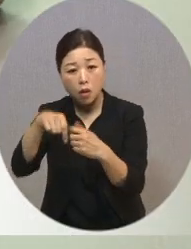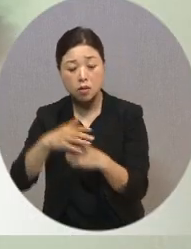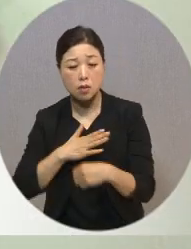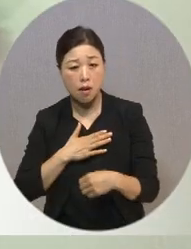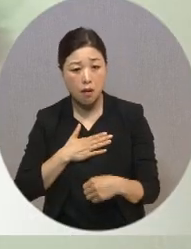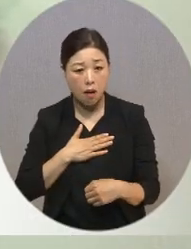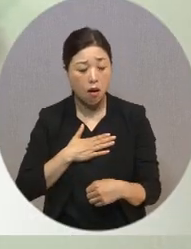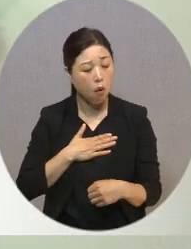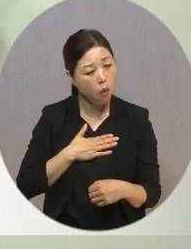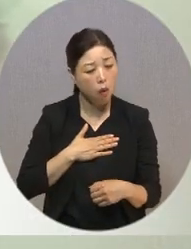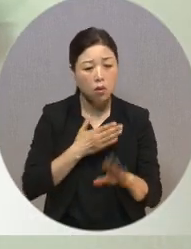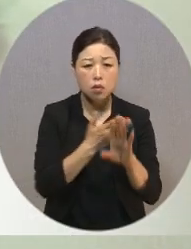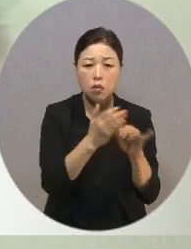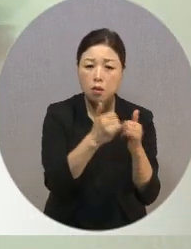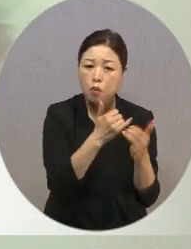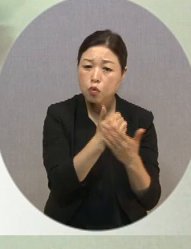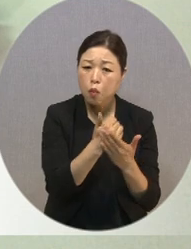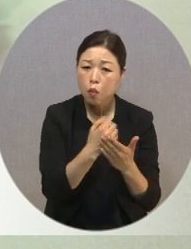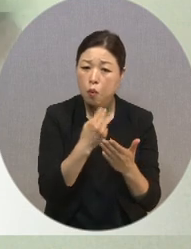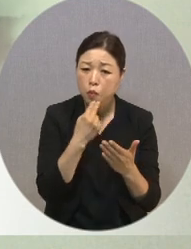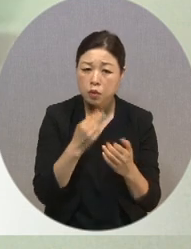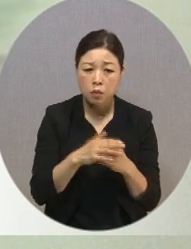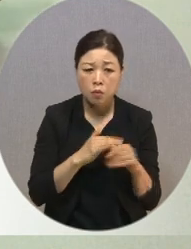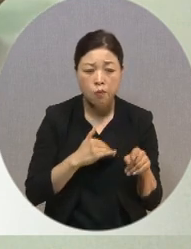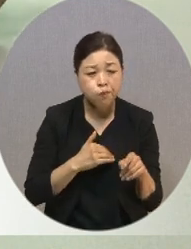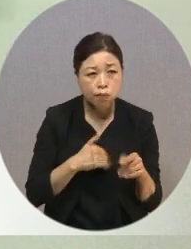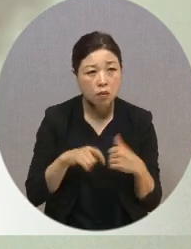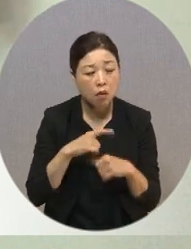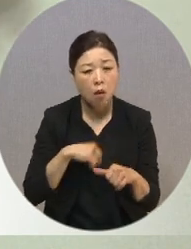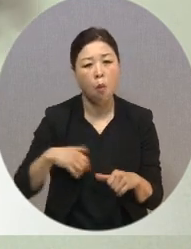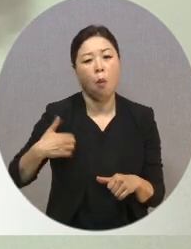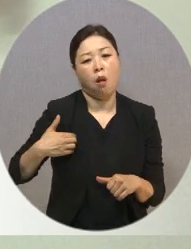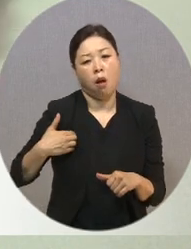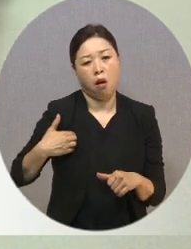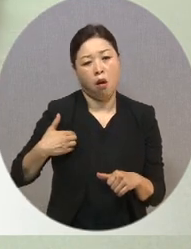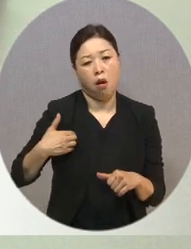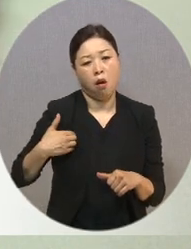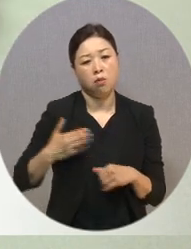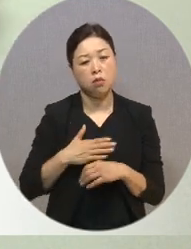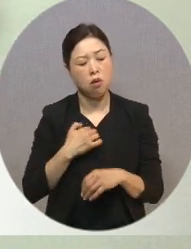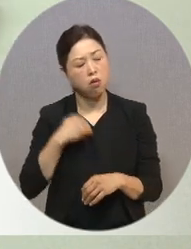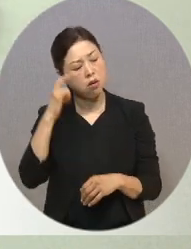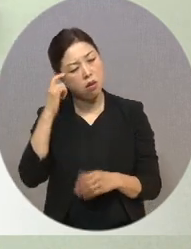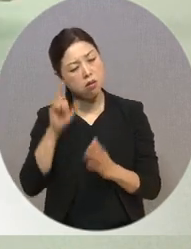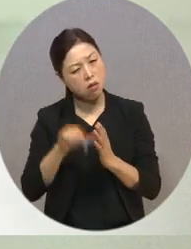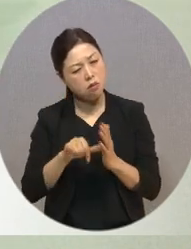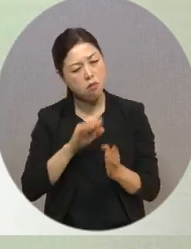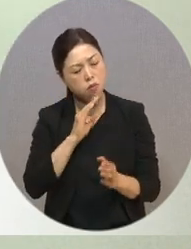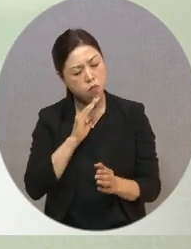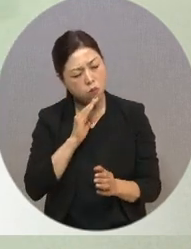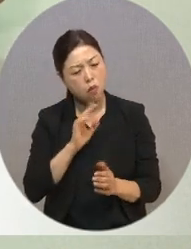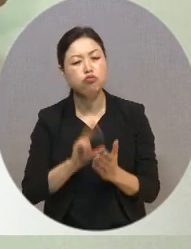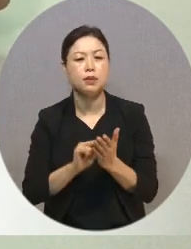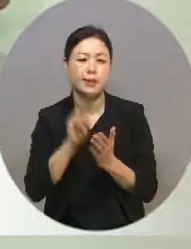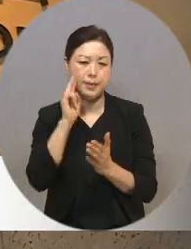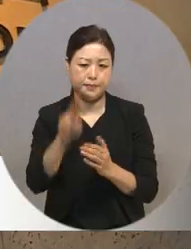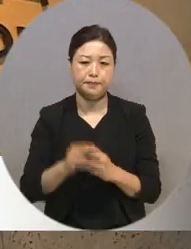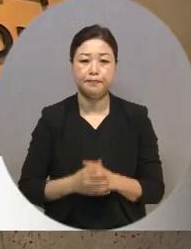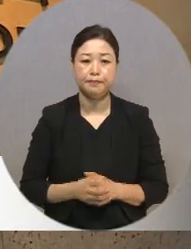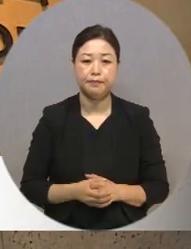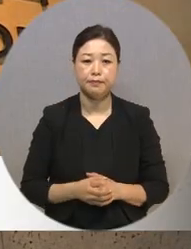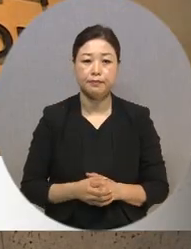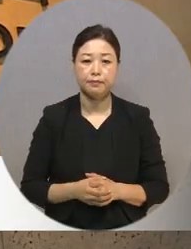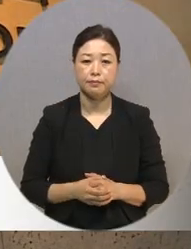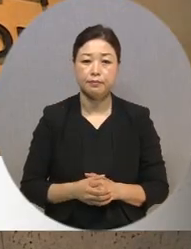스스로 어 누군가의 도움 없이는 알기가 쉽지 않다는게 제가 생각했을 땐 가장 문제가 될 거